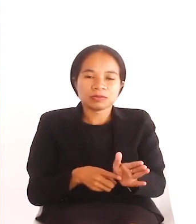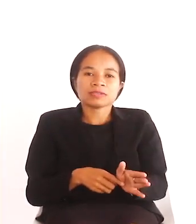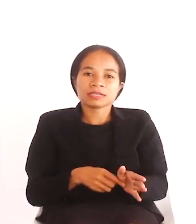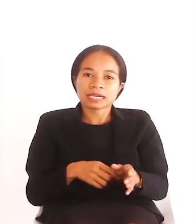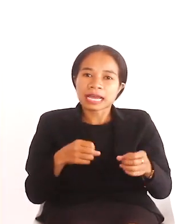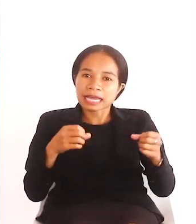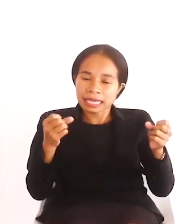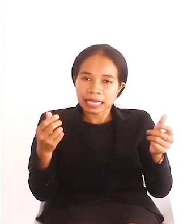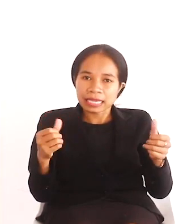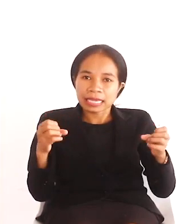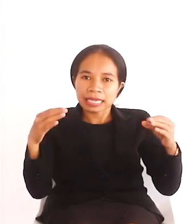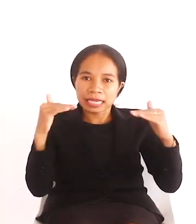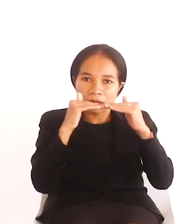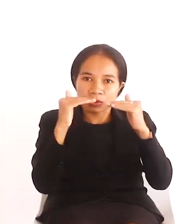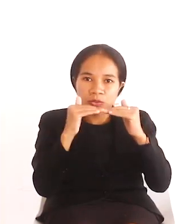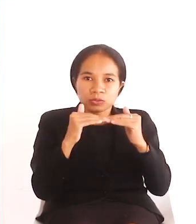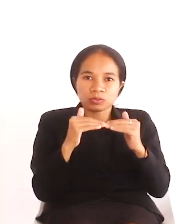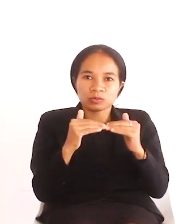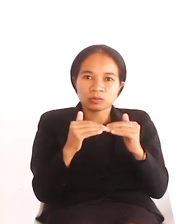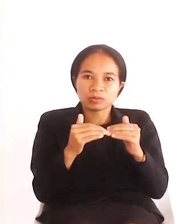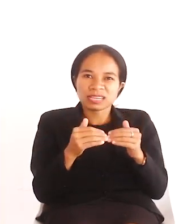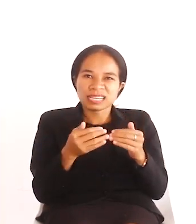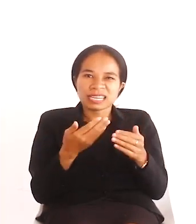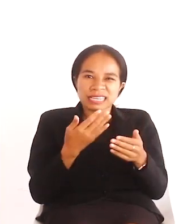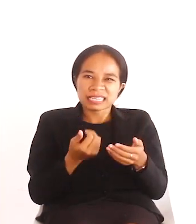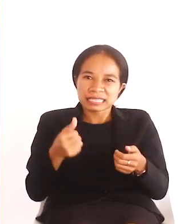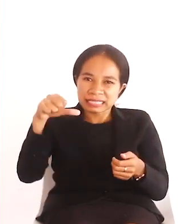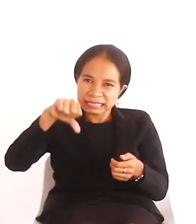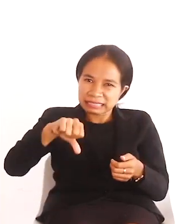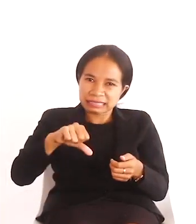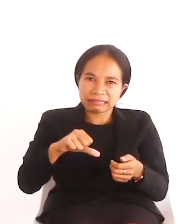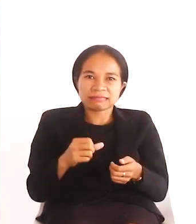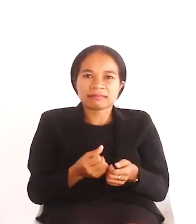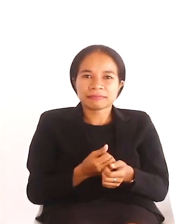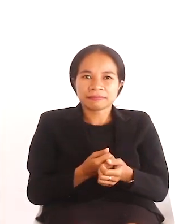enkontru? At hola dia? Kabut baluntan.